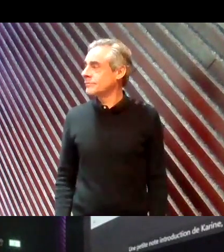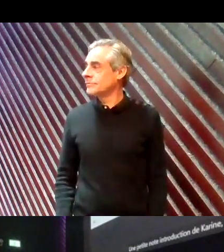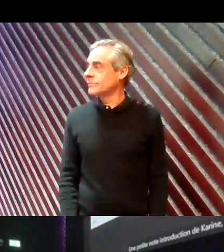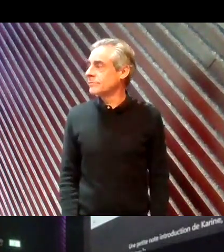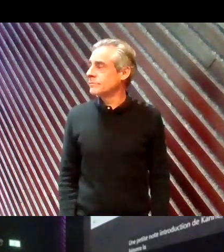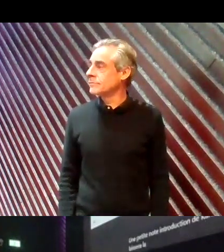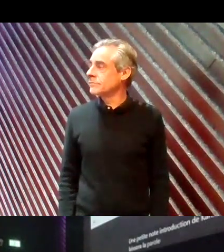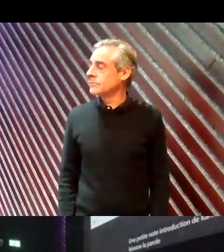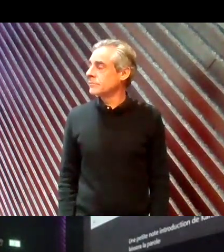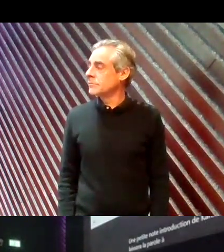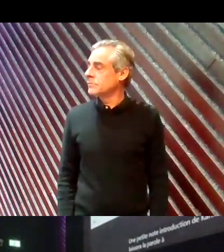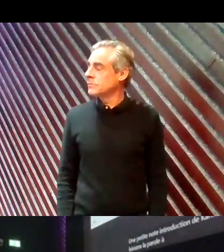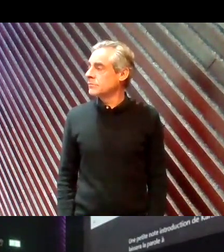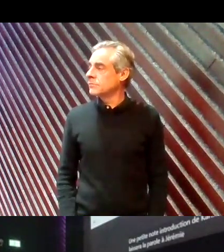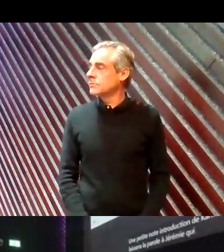Karine, à vous la parole.